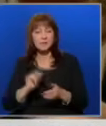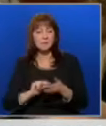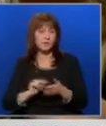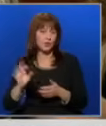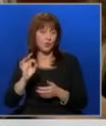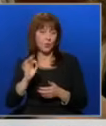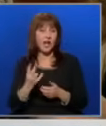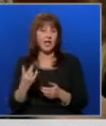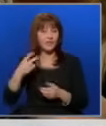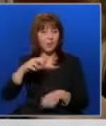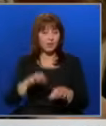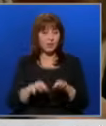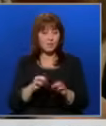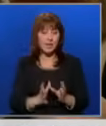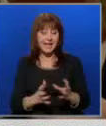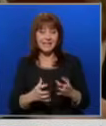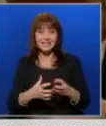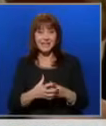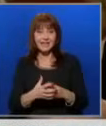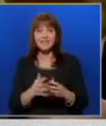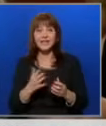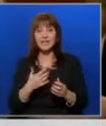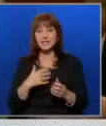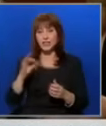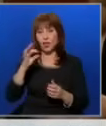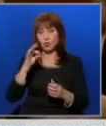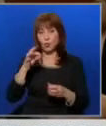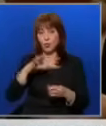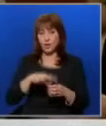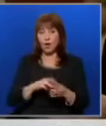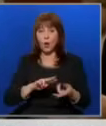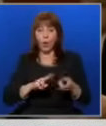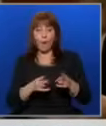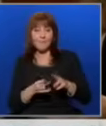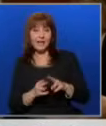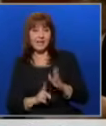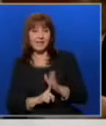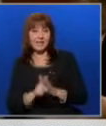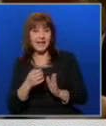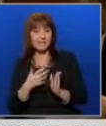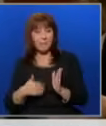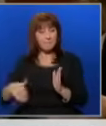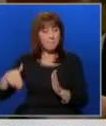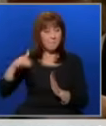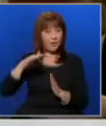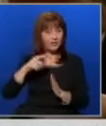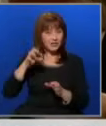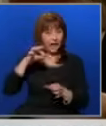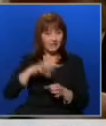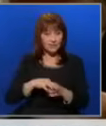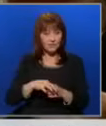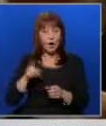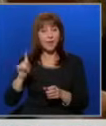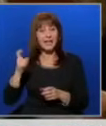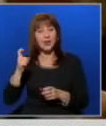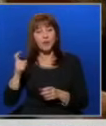На балотаж секции, където пак съм с 0 гласа, обърнати резултати, където аз имам повече гласове от госпожа Григорова, пък те